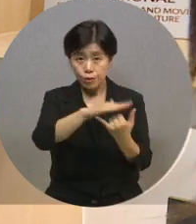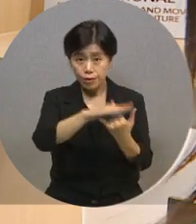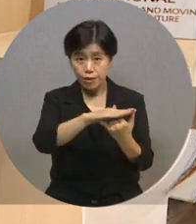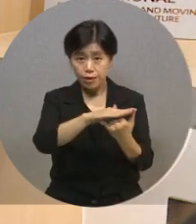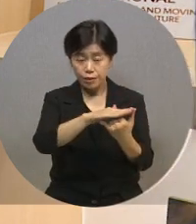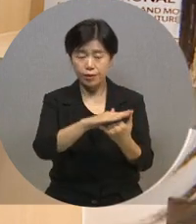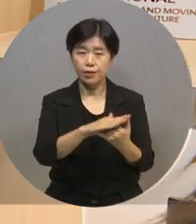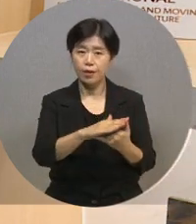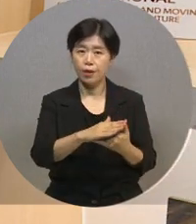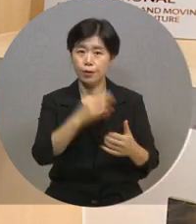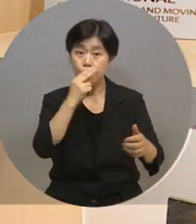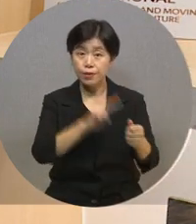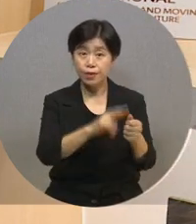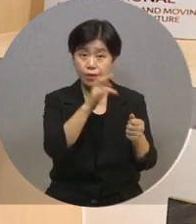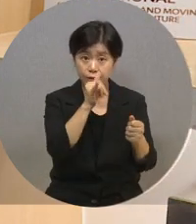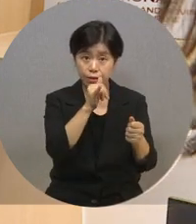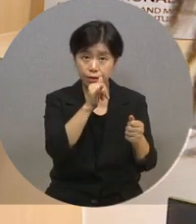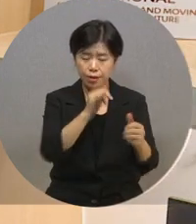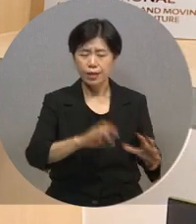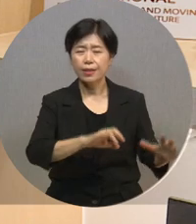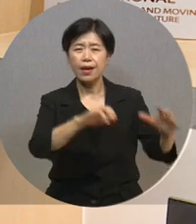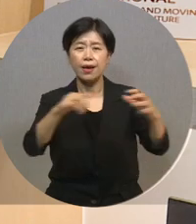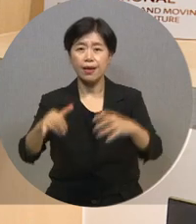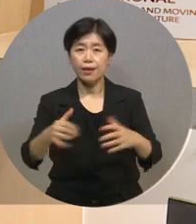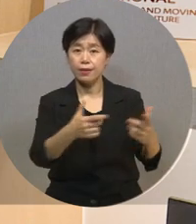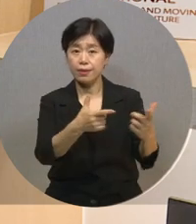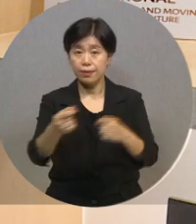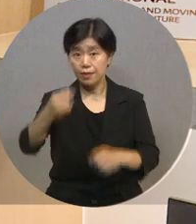장애 청소년들의 ICT 역량을 강화하고 사회